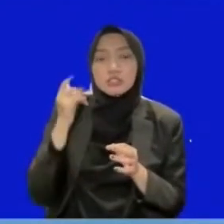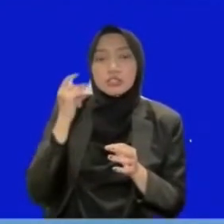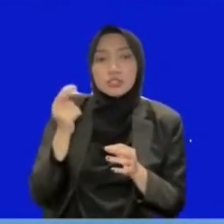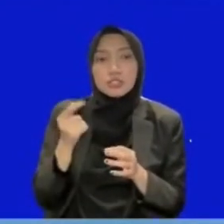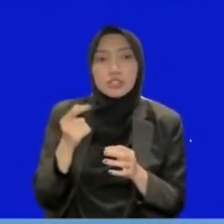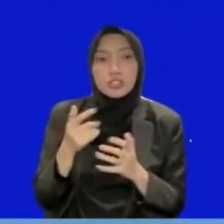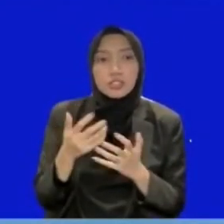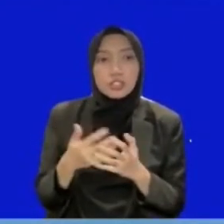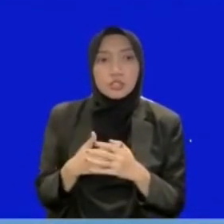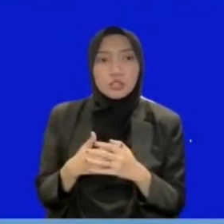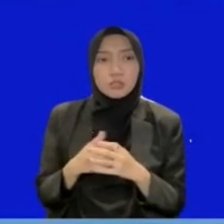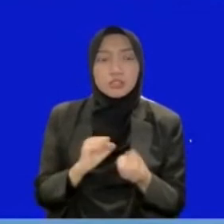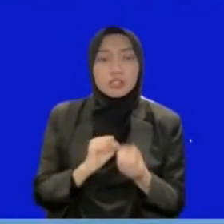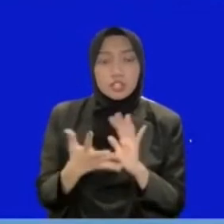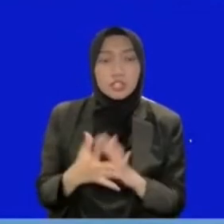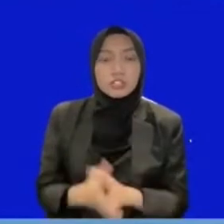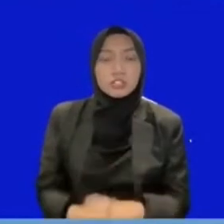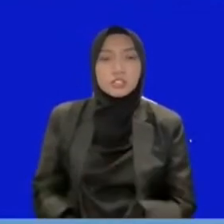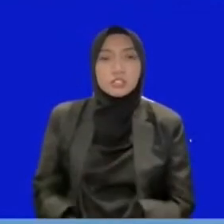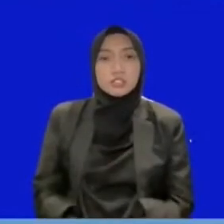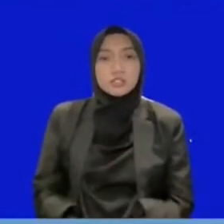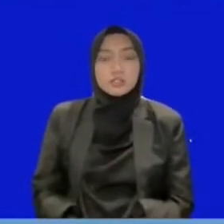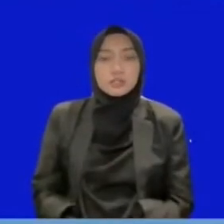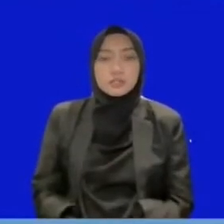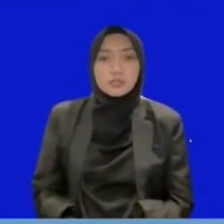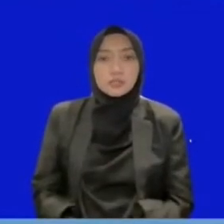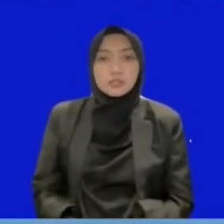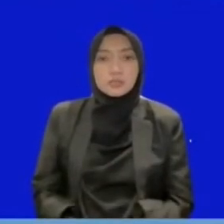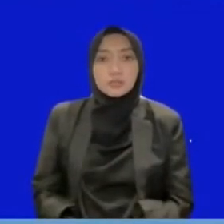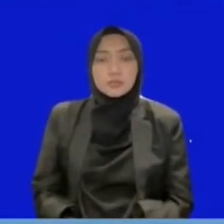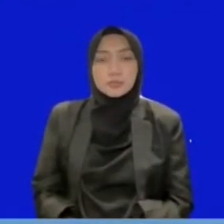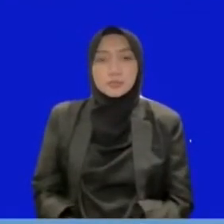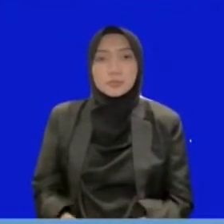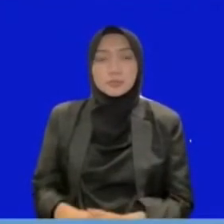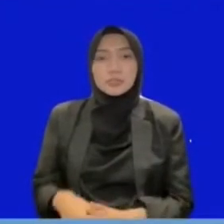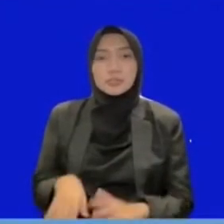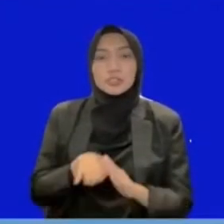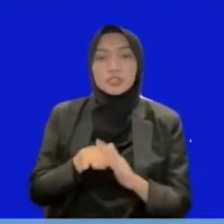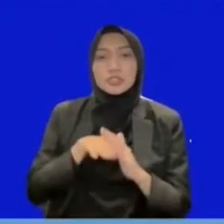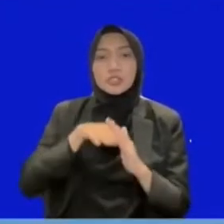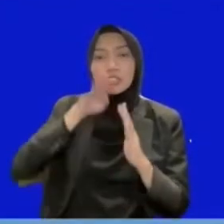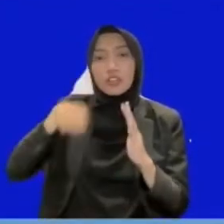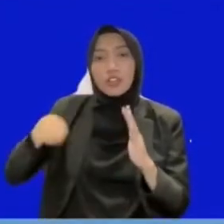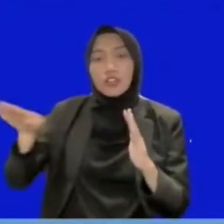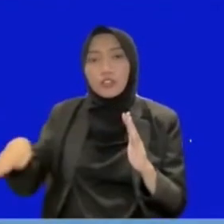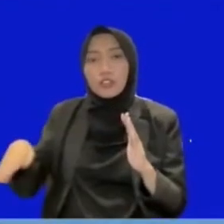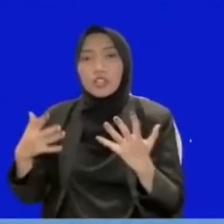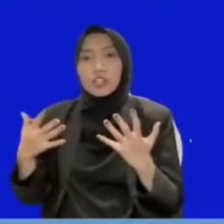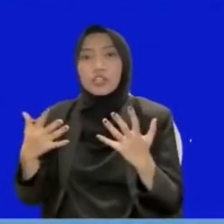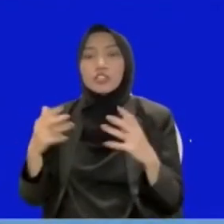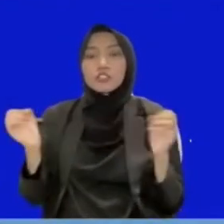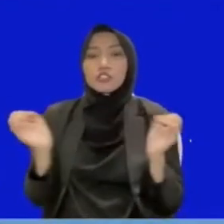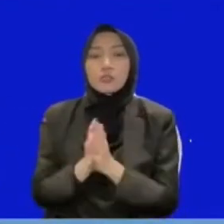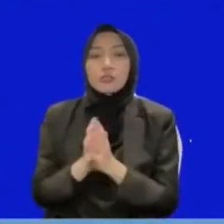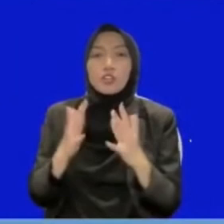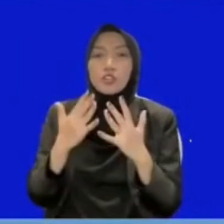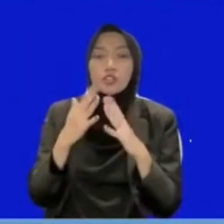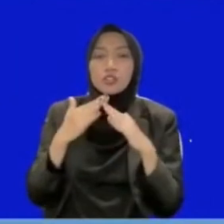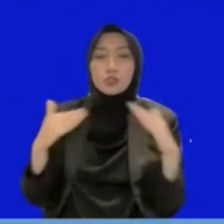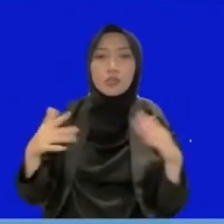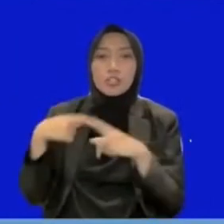lingkungan. Grafik di sebelah sana itu adalah perbandingan jumlah rumah tradisional di